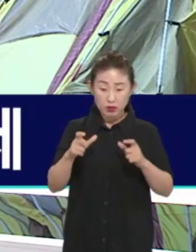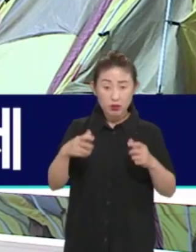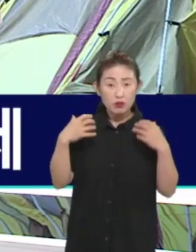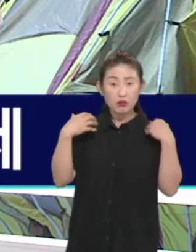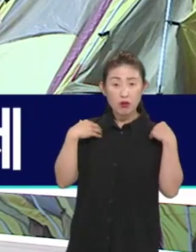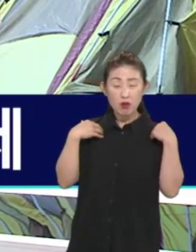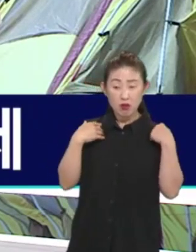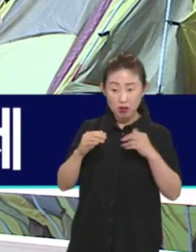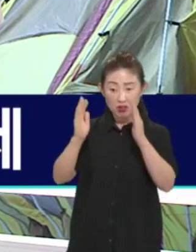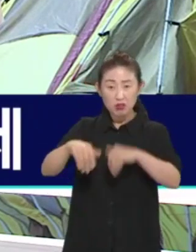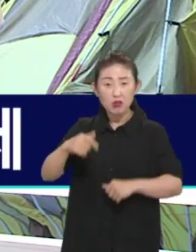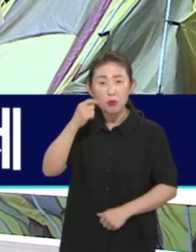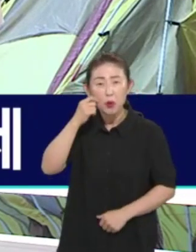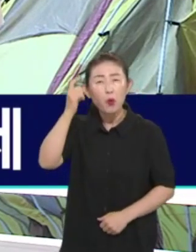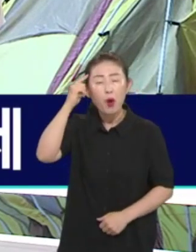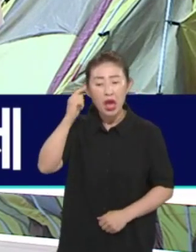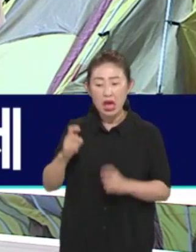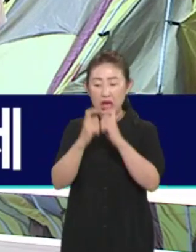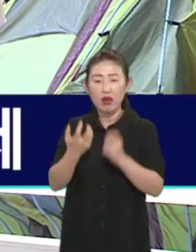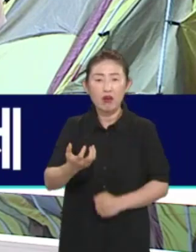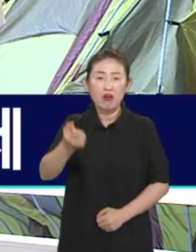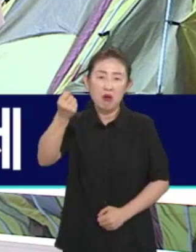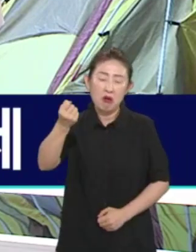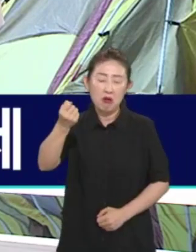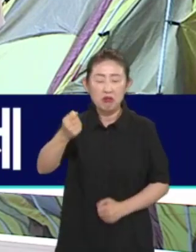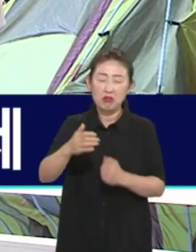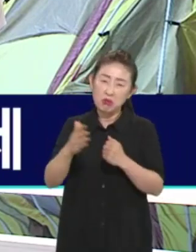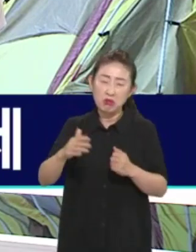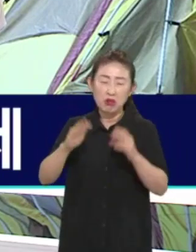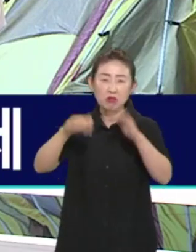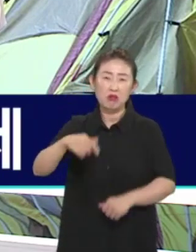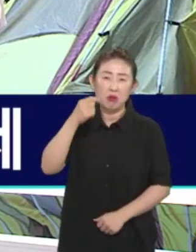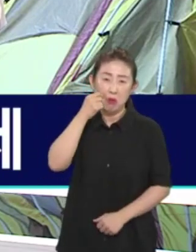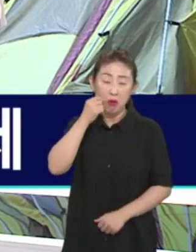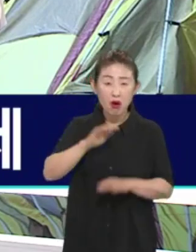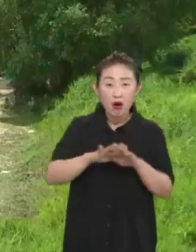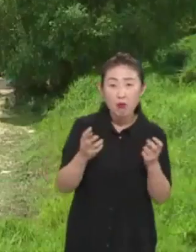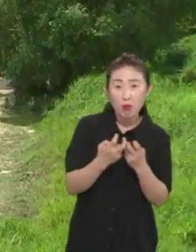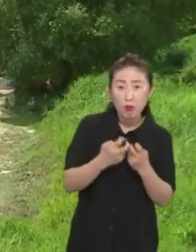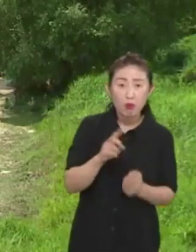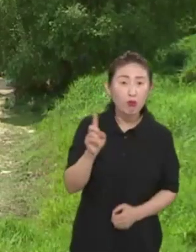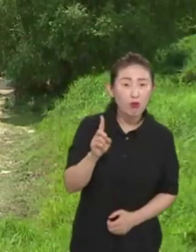놓고 있습니다. 해법은 없는 건지 양정진 기자가 알아봤습니다.